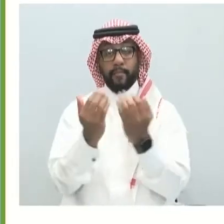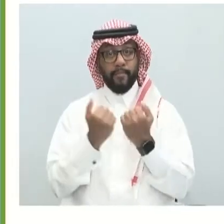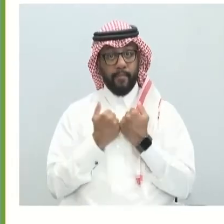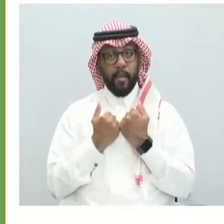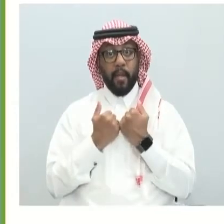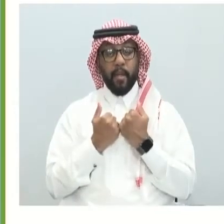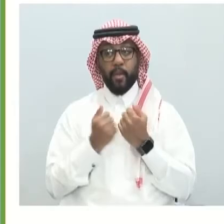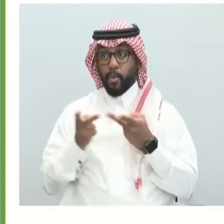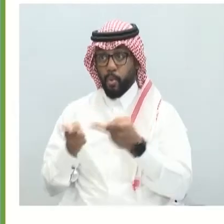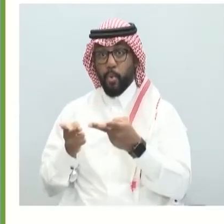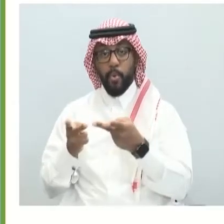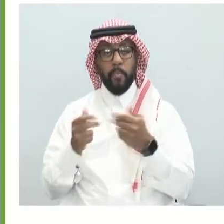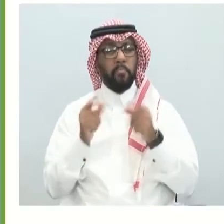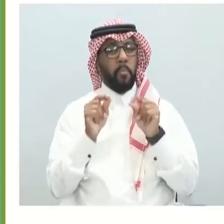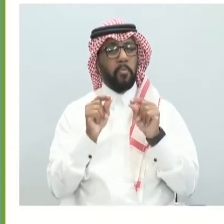وهادئه